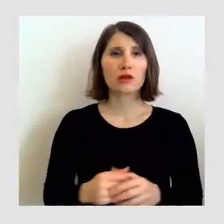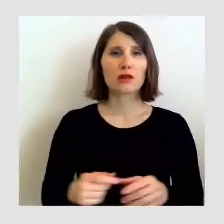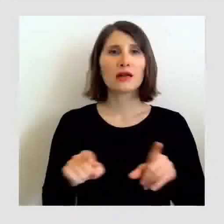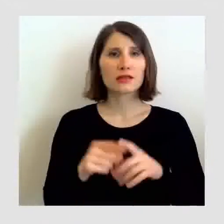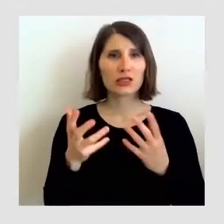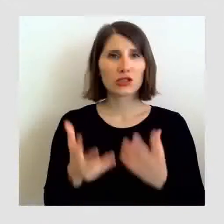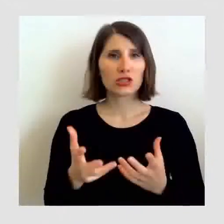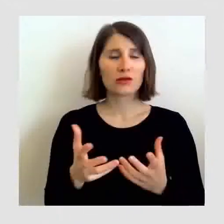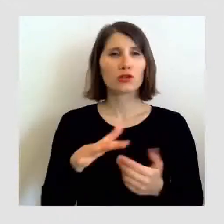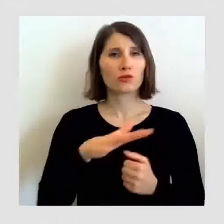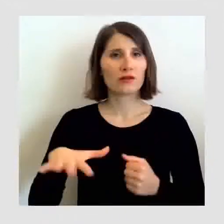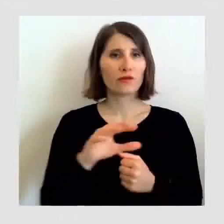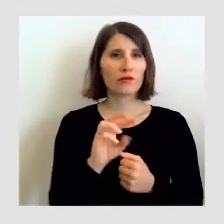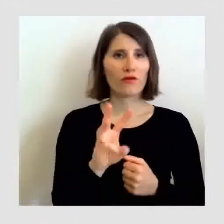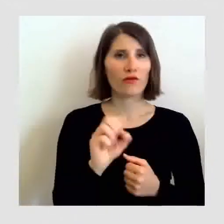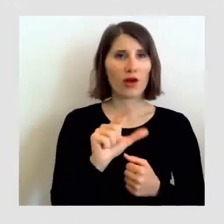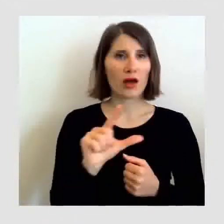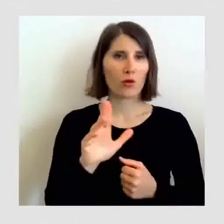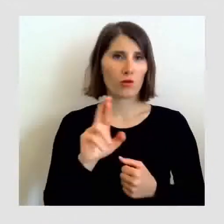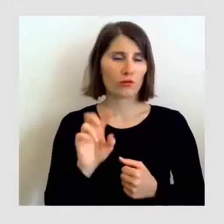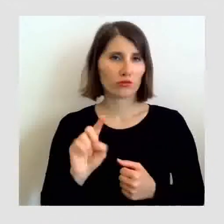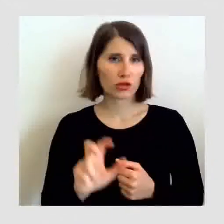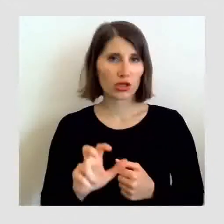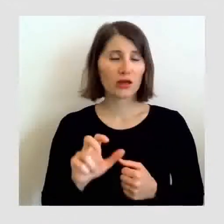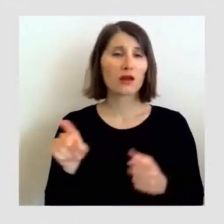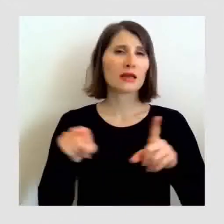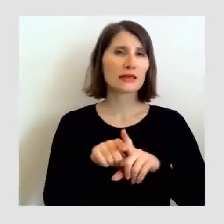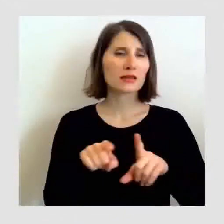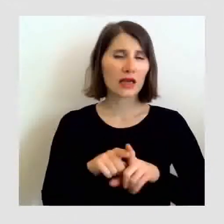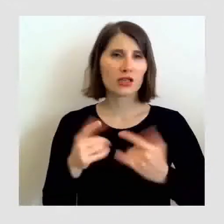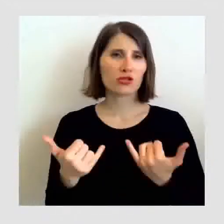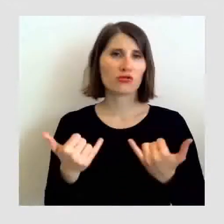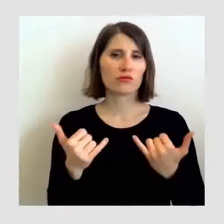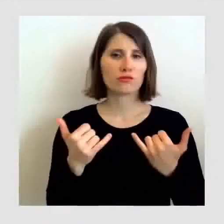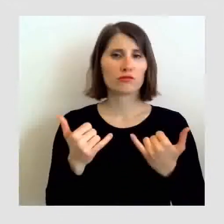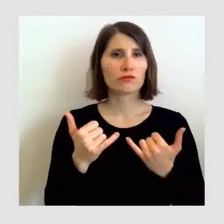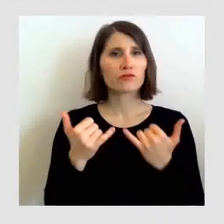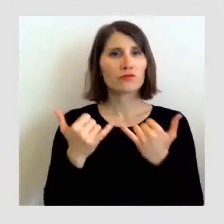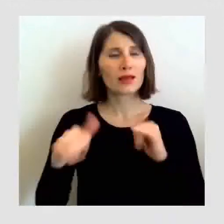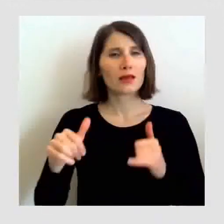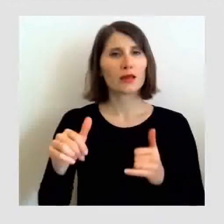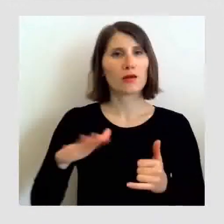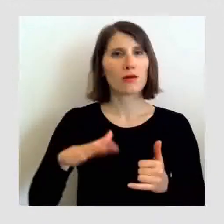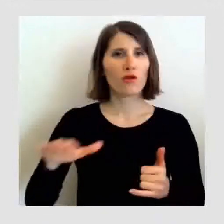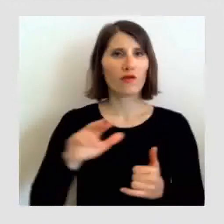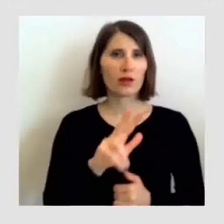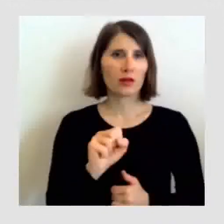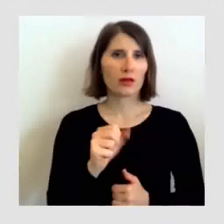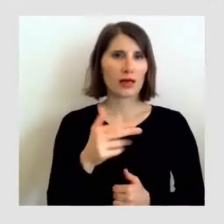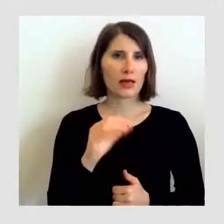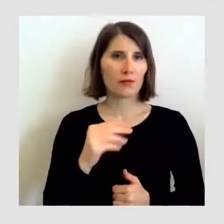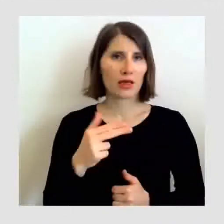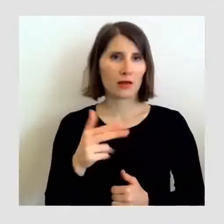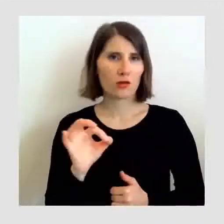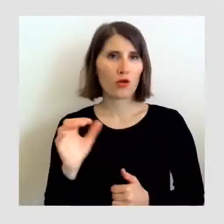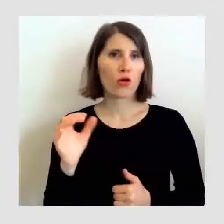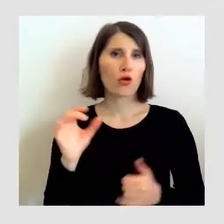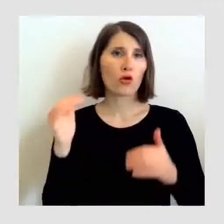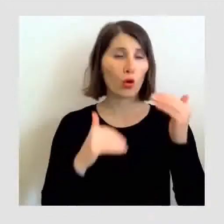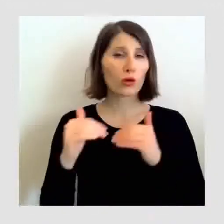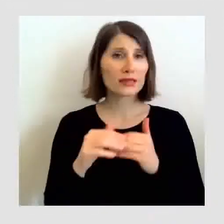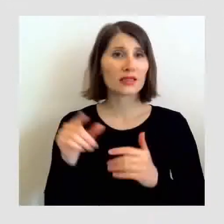subregionu wałbrzyskiego mógł z tego funduszu korzystać również powiat kamiennogórski, który został funkcjonalnie, działał funkcjonalnie w ramach